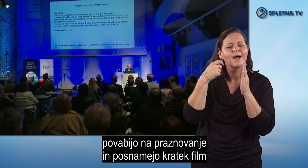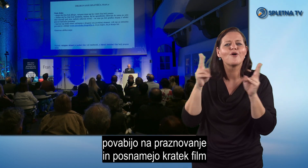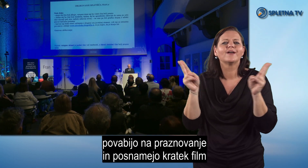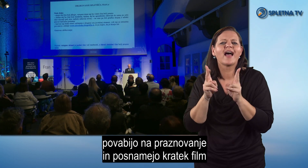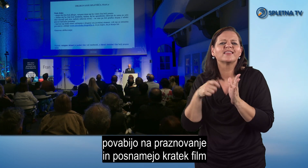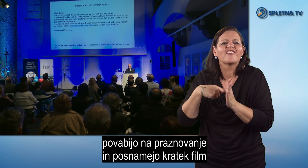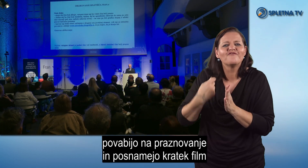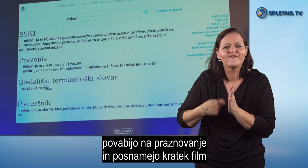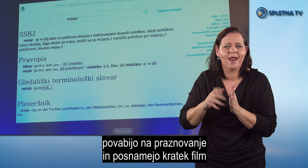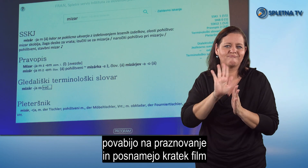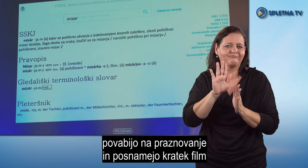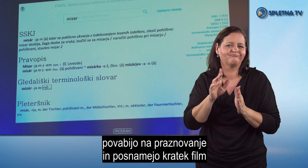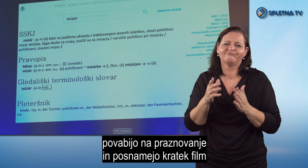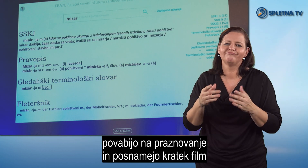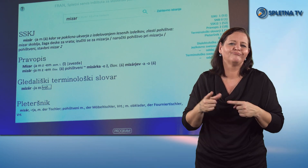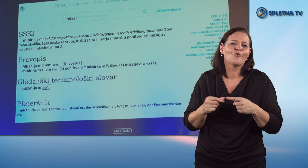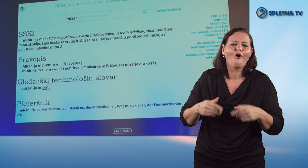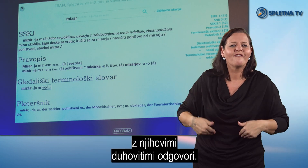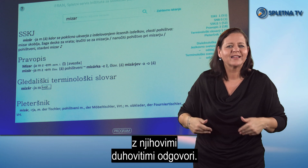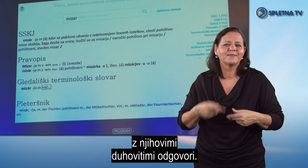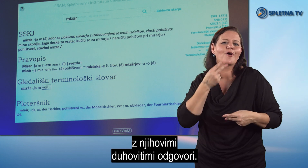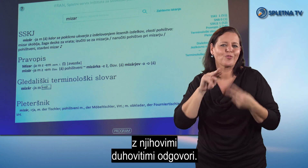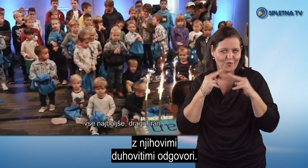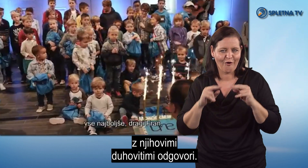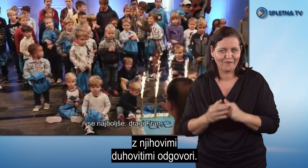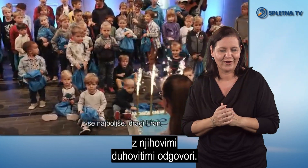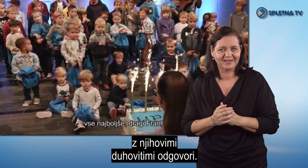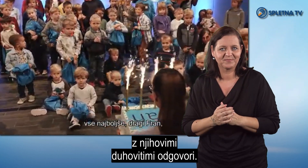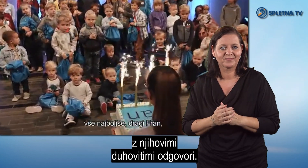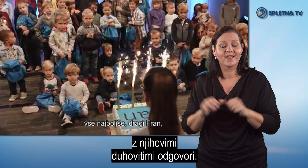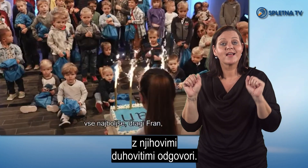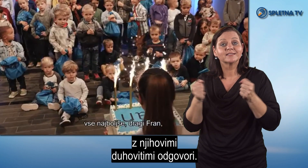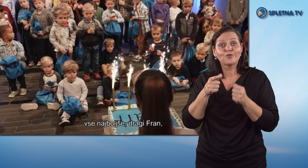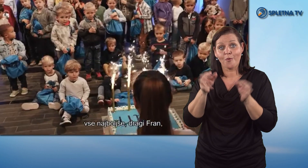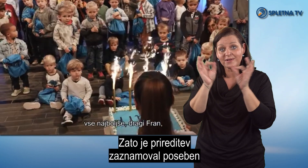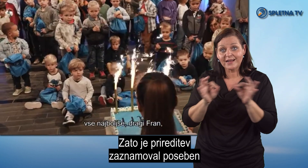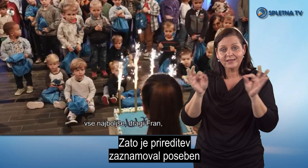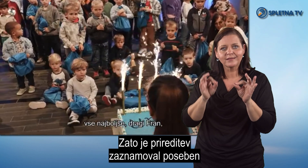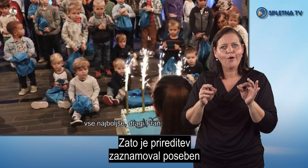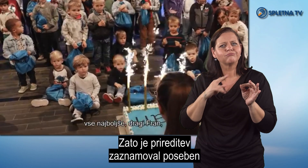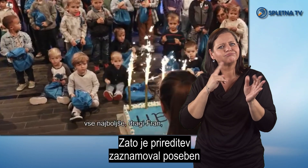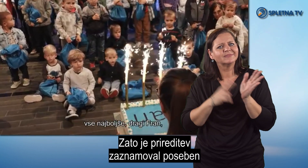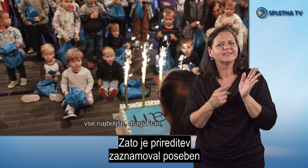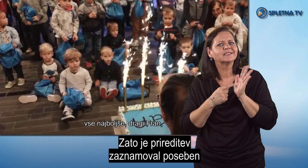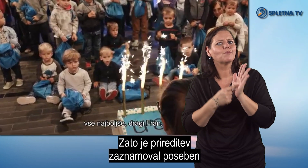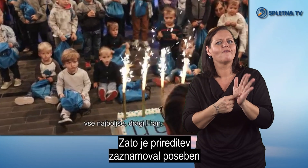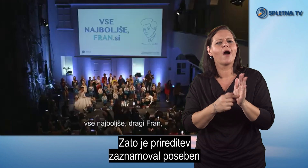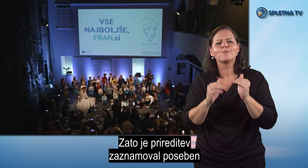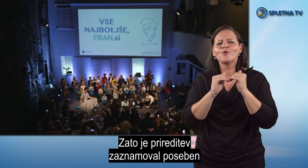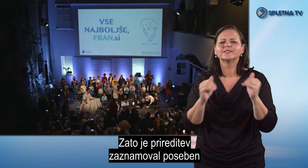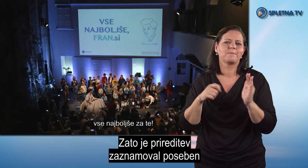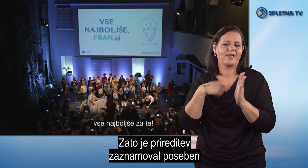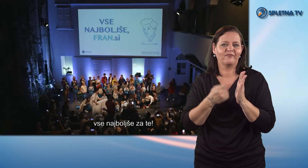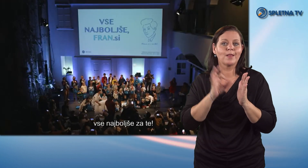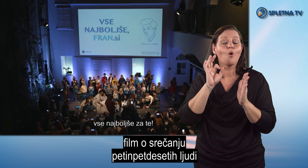in posnamejo kratek film z njihovimi duhovitimi odgovori. Zato je prireditev zaznamoval